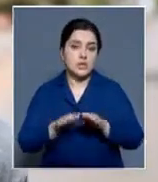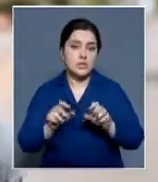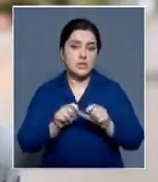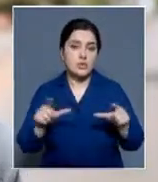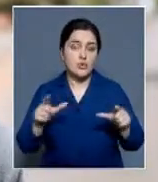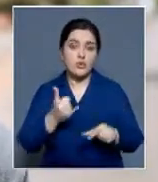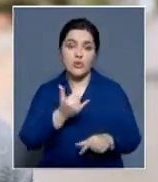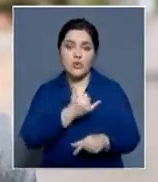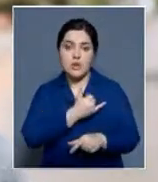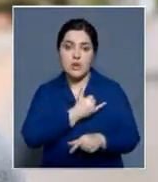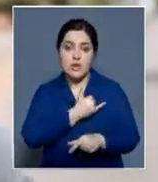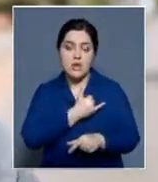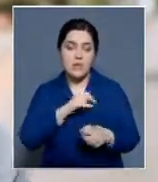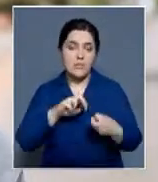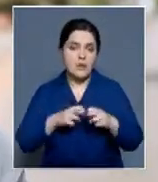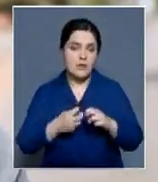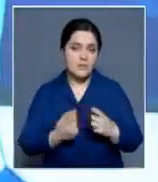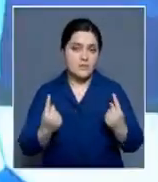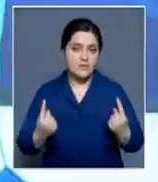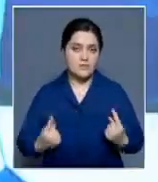осталось другого выхода.